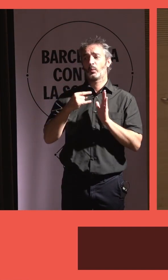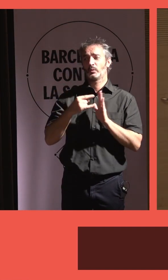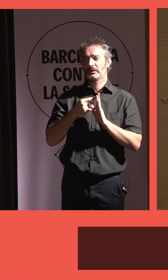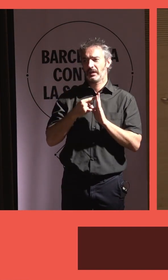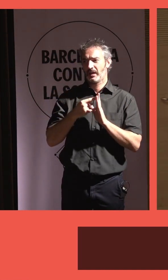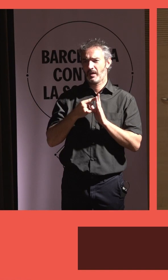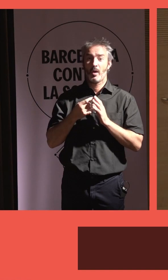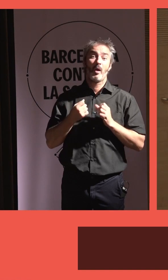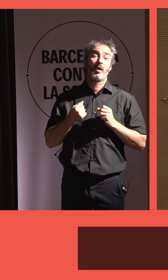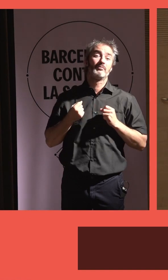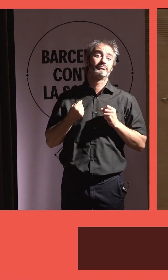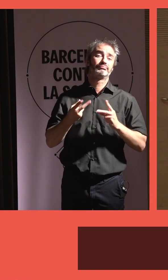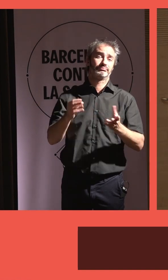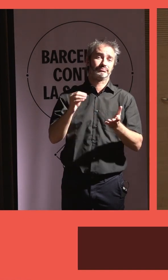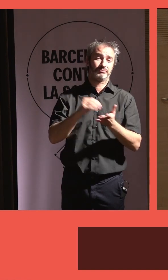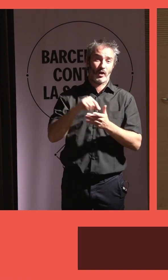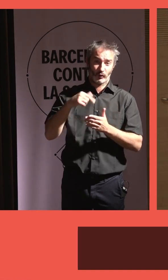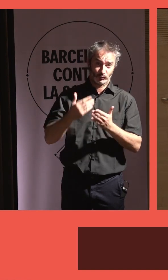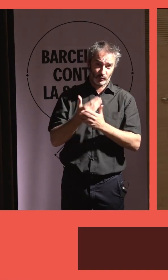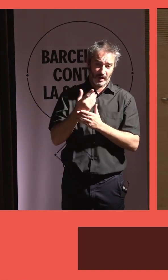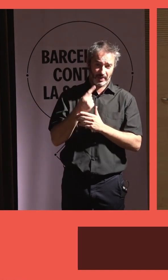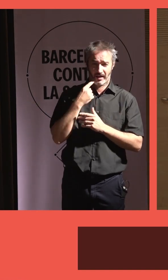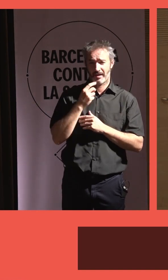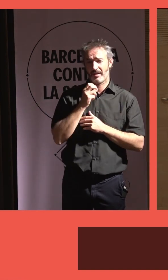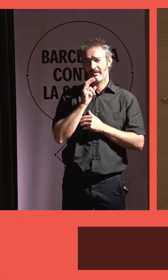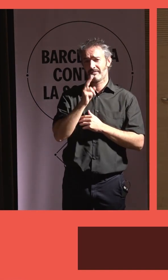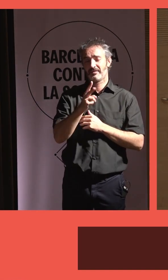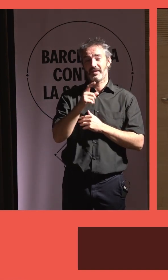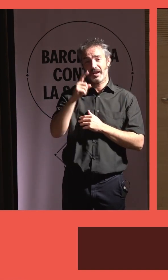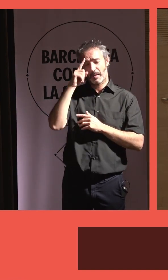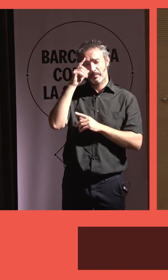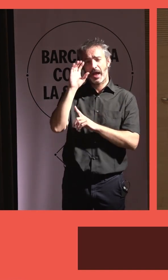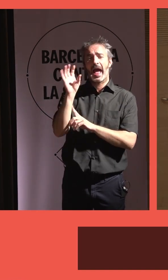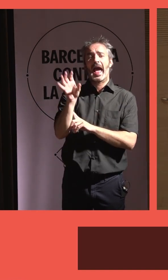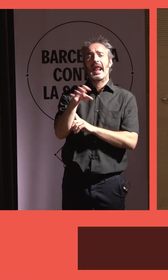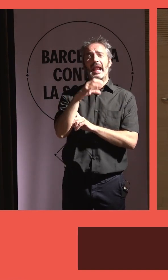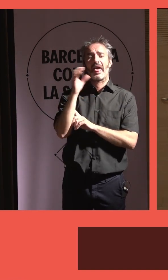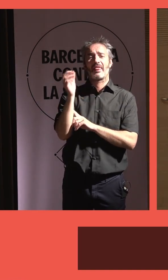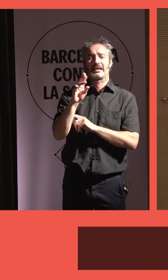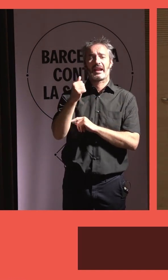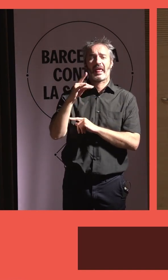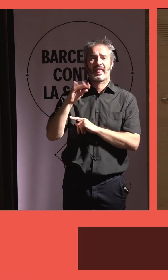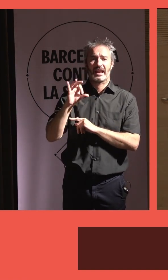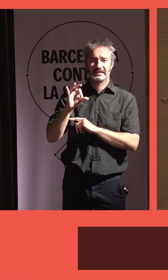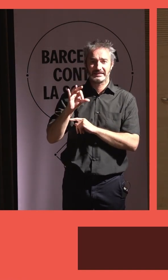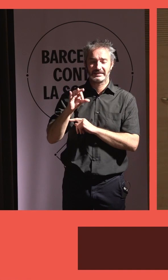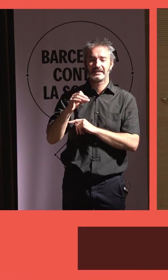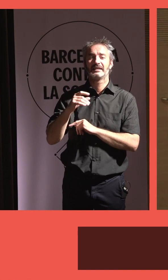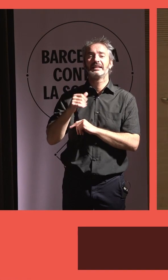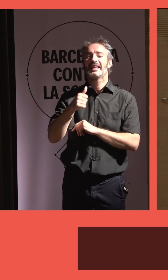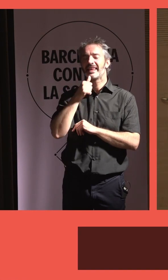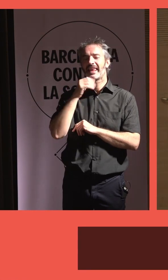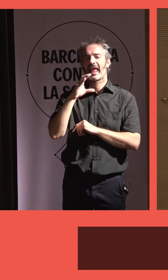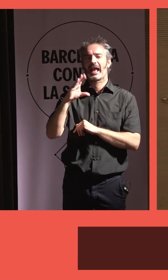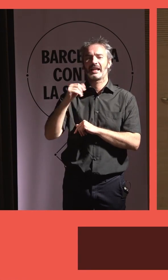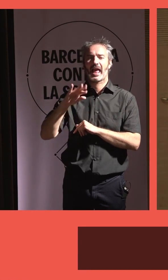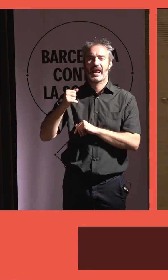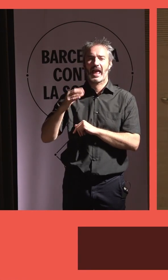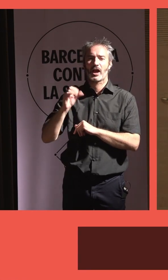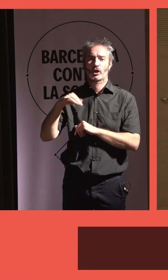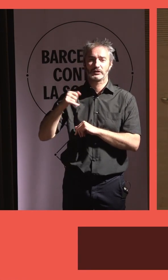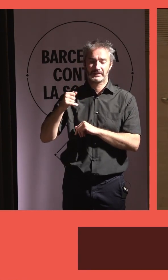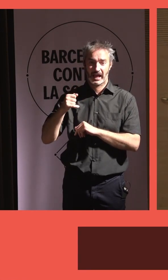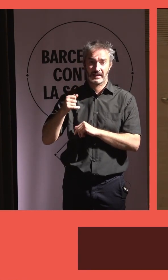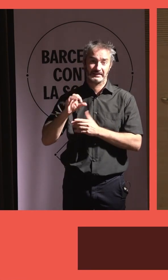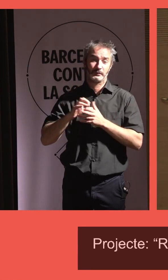sortit moltes vegades des que hem començat aquestes jornades el projecte Radars ens l'explica la Clara Costa de Serveis Socials